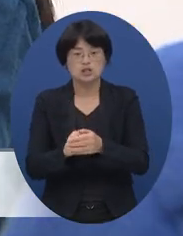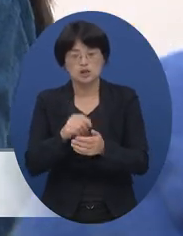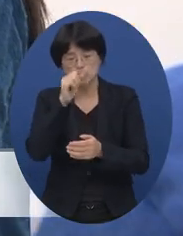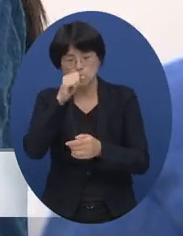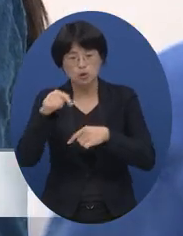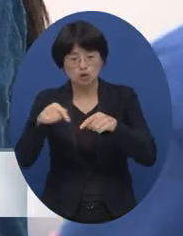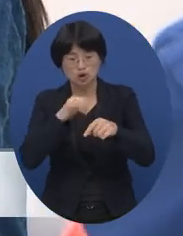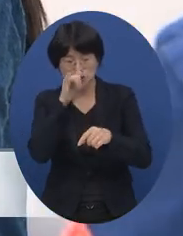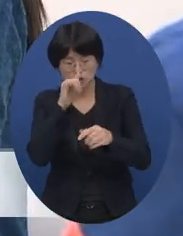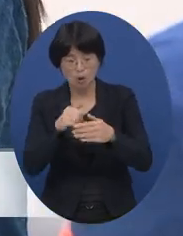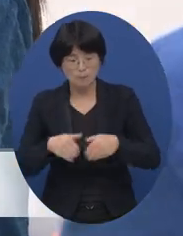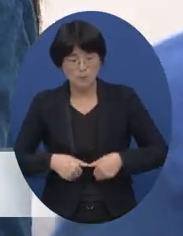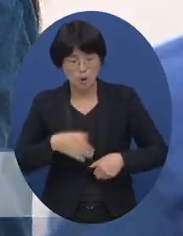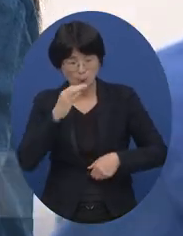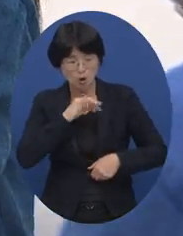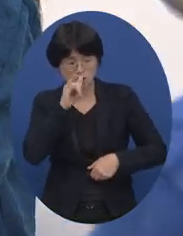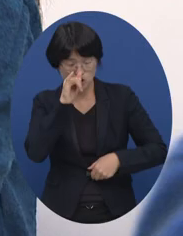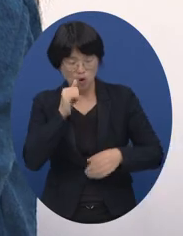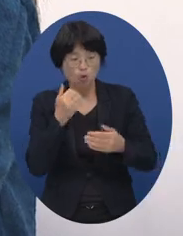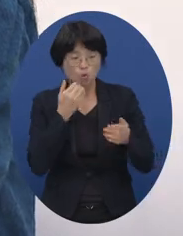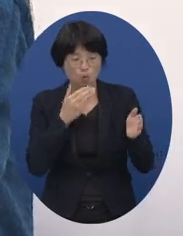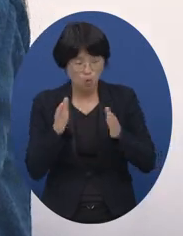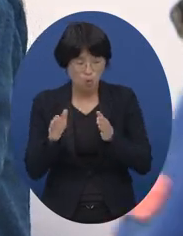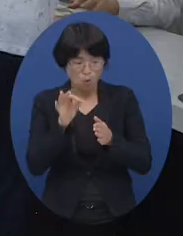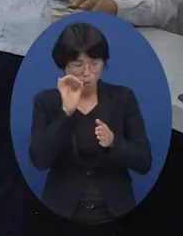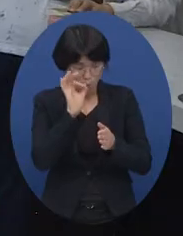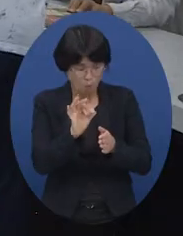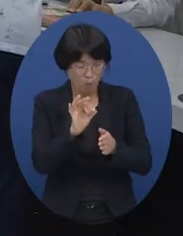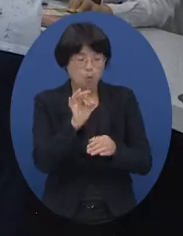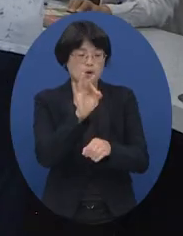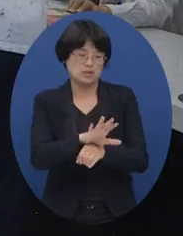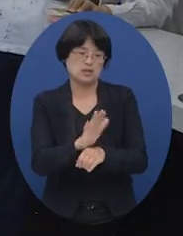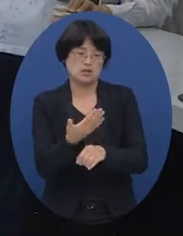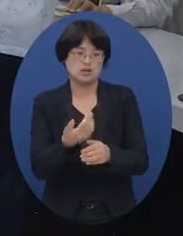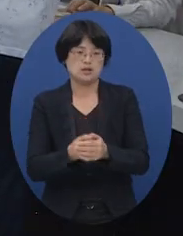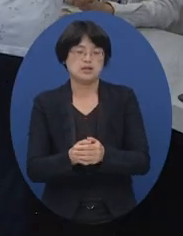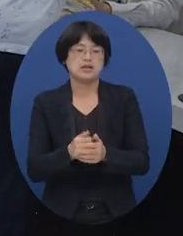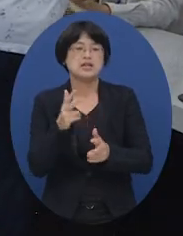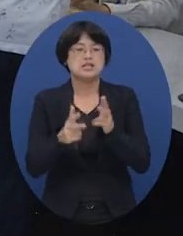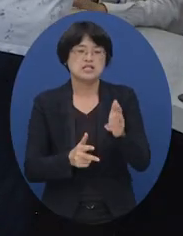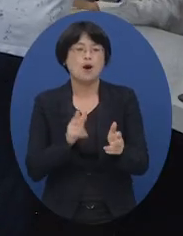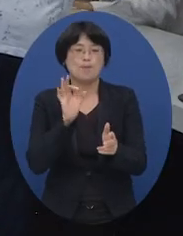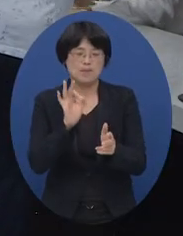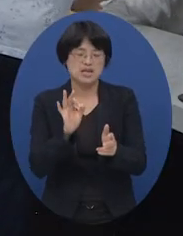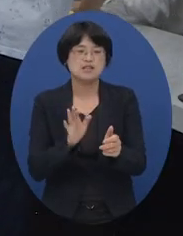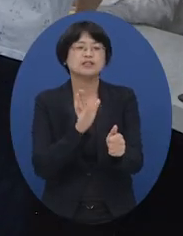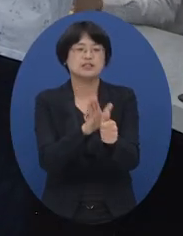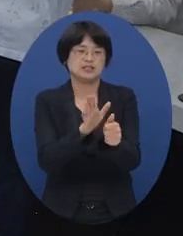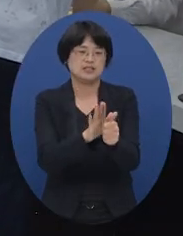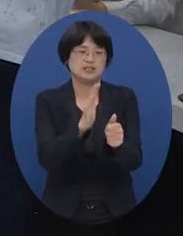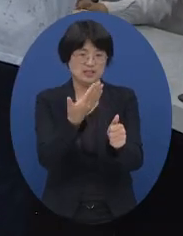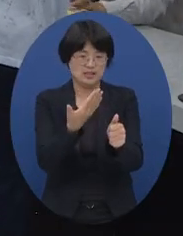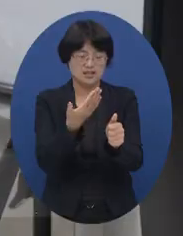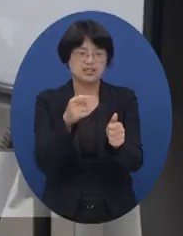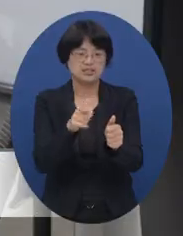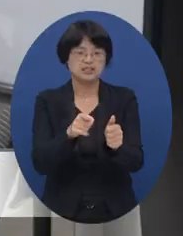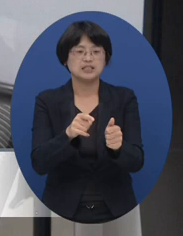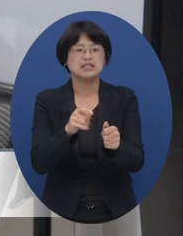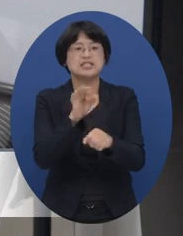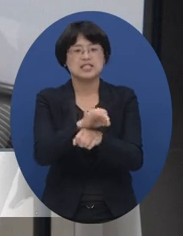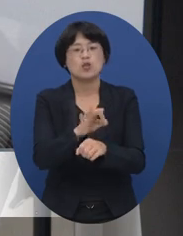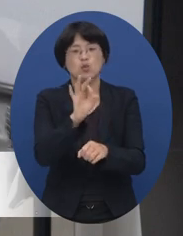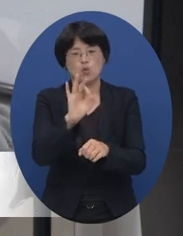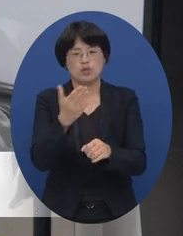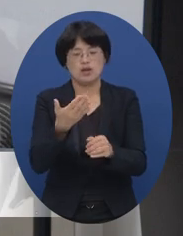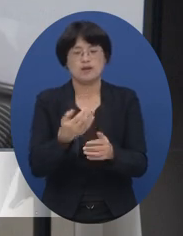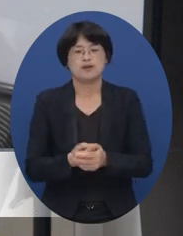중에 필요성이나 효과 좋은 걸 도가 골라 사는 겁니다. 사업비 지원 예산이 곧 구매 비용인 셈. 돈은 총